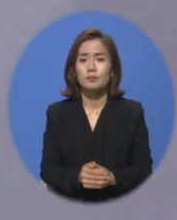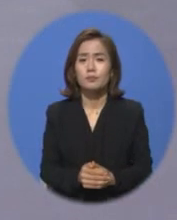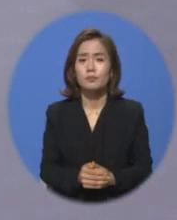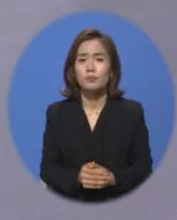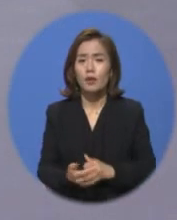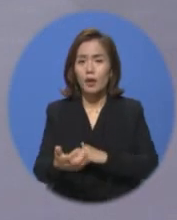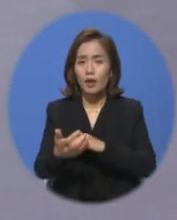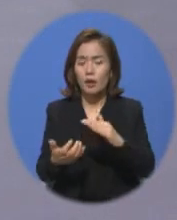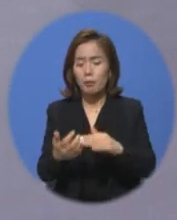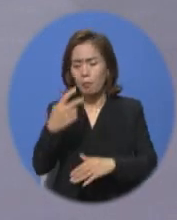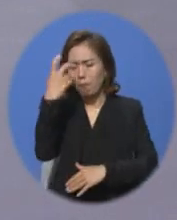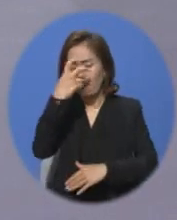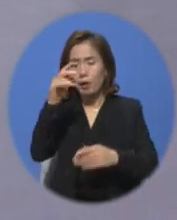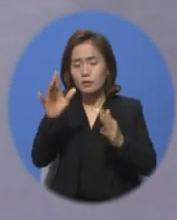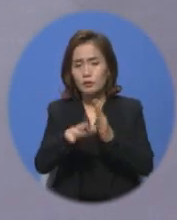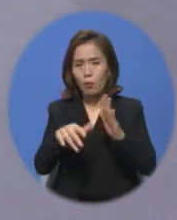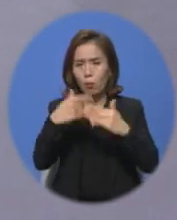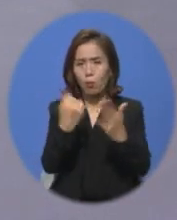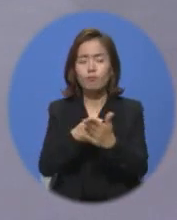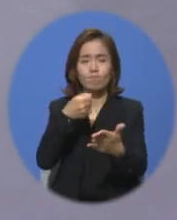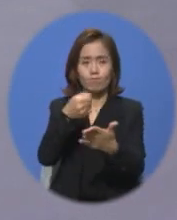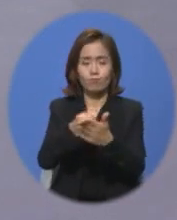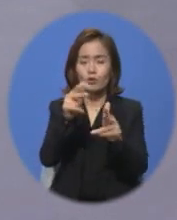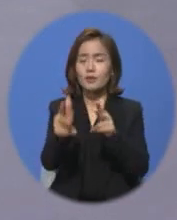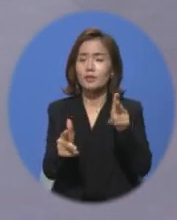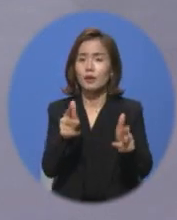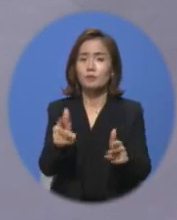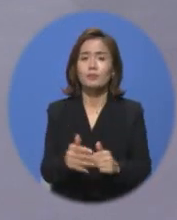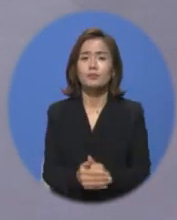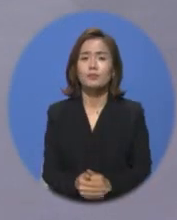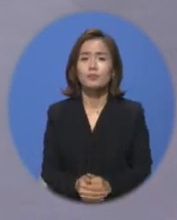에예비타당성조사를면제하기로결정한사업입니다. 저